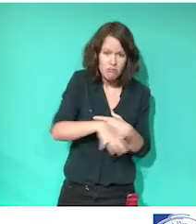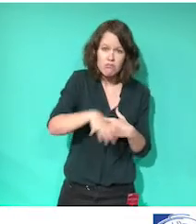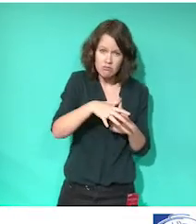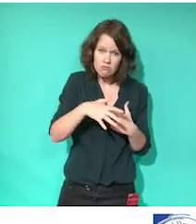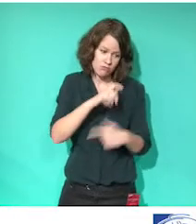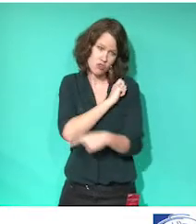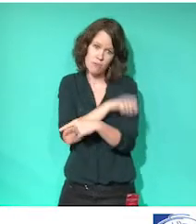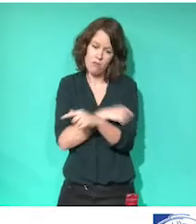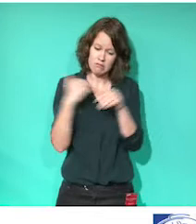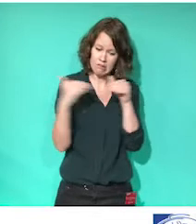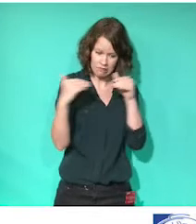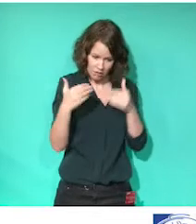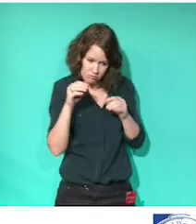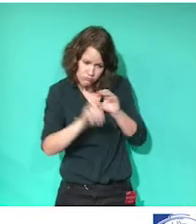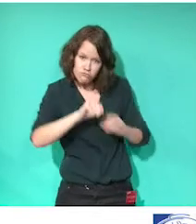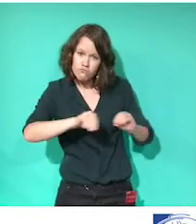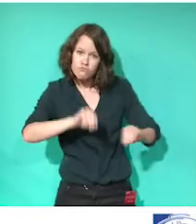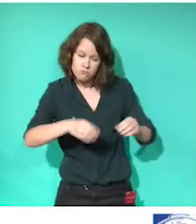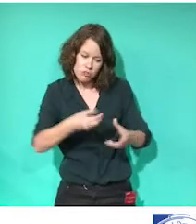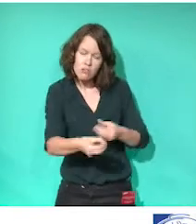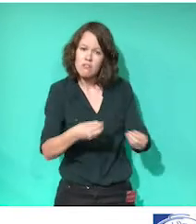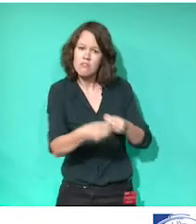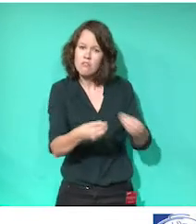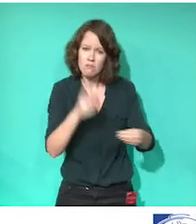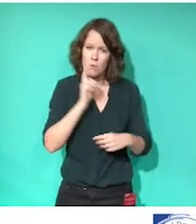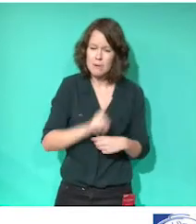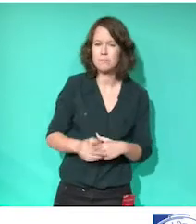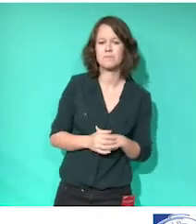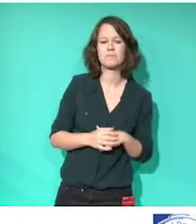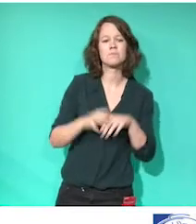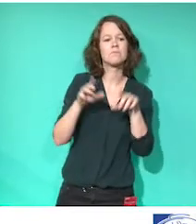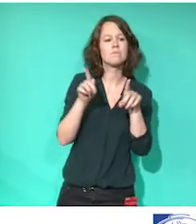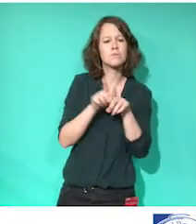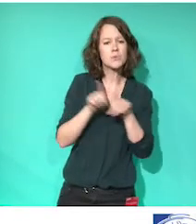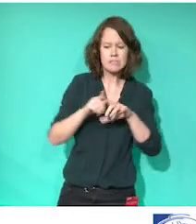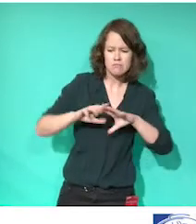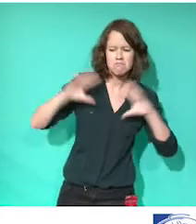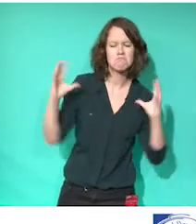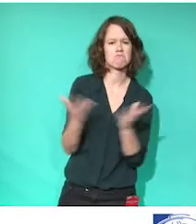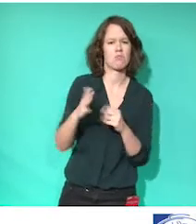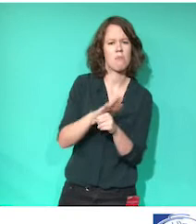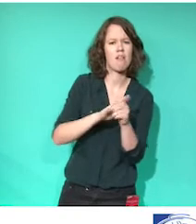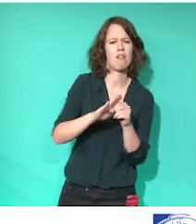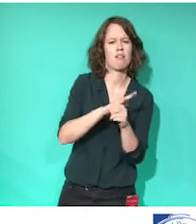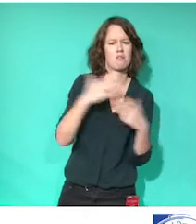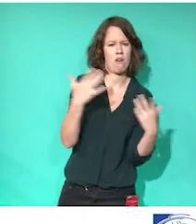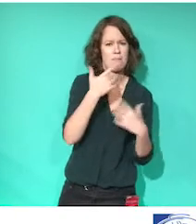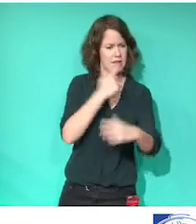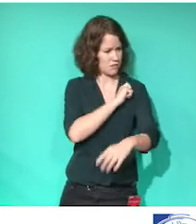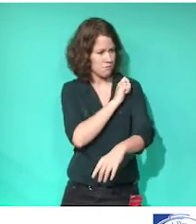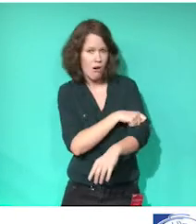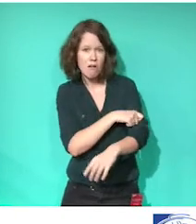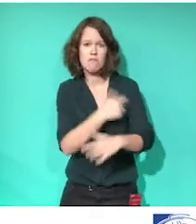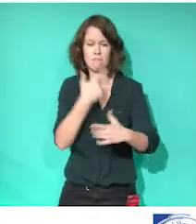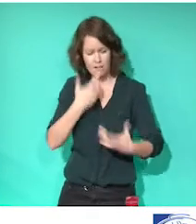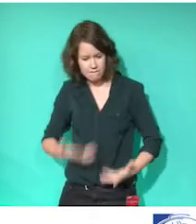l'apprentissage de l'égalité dans le sport, dans les structures sportives, négocier aussi un package complet lorsqu'on parle du sport et la promotion